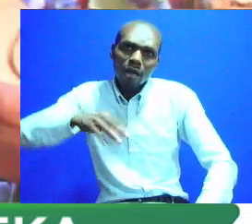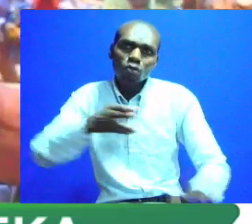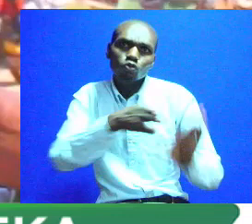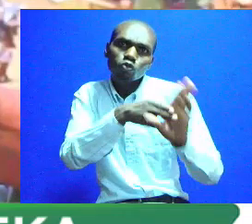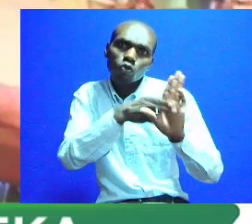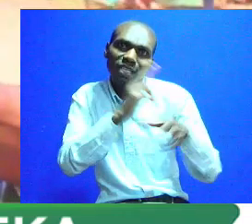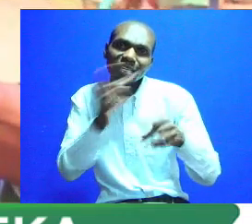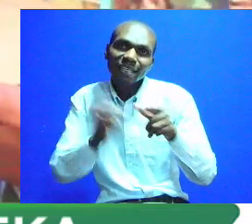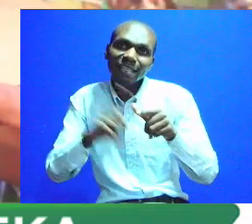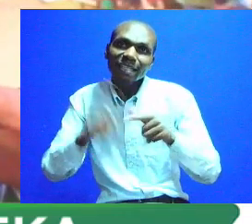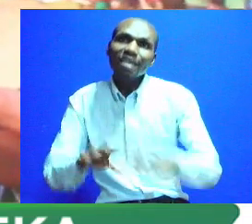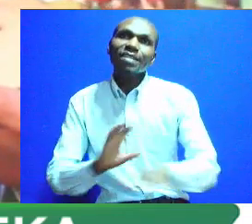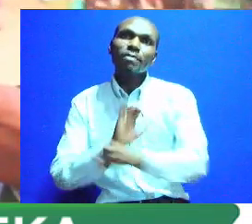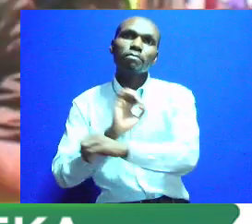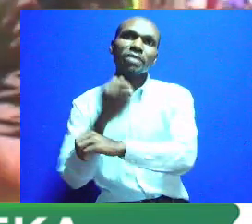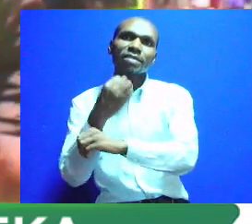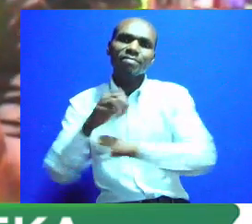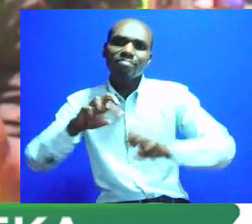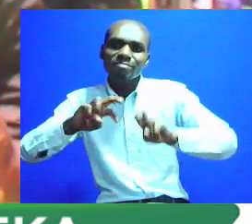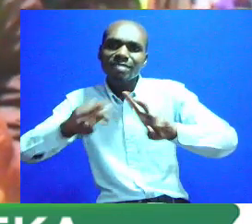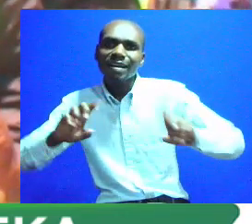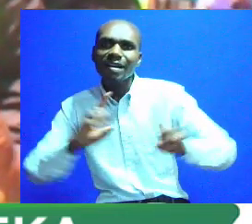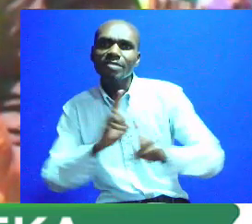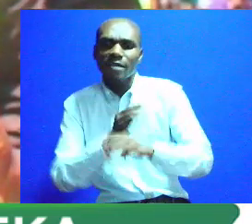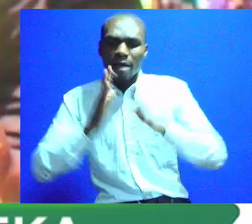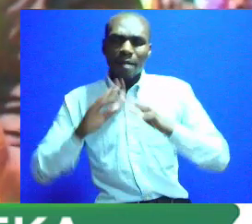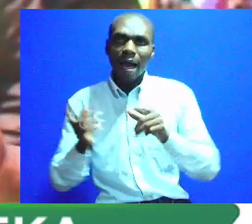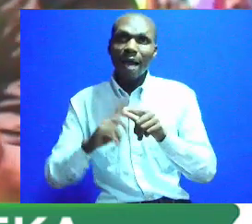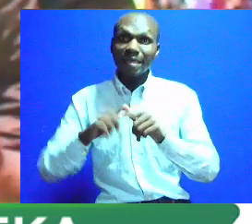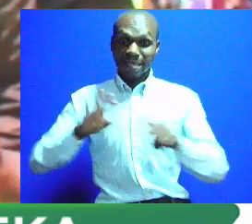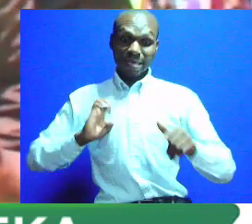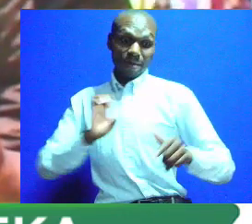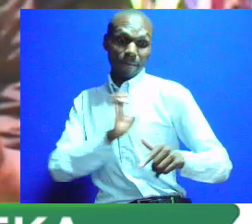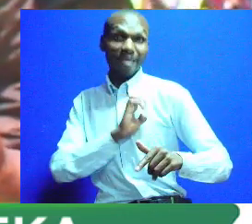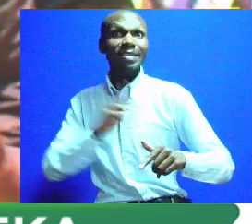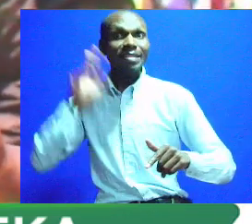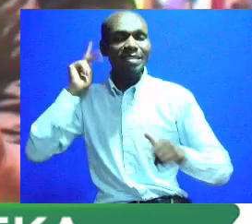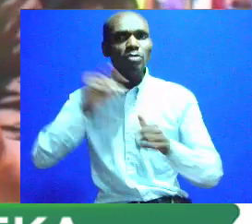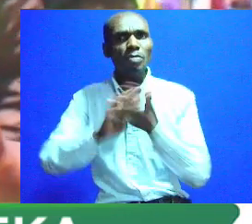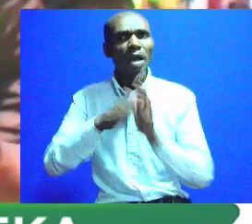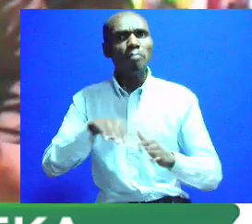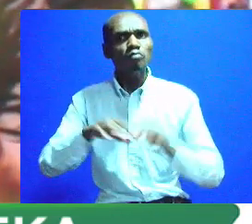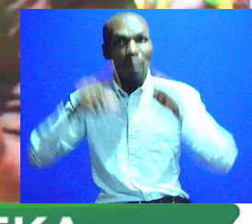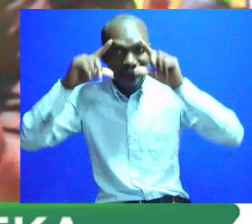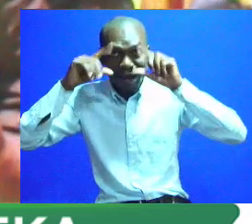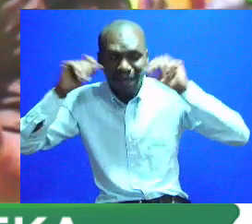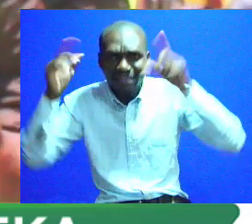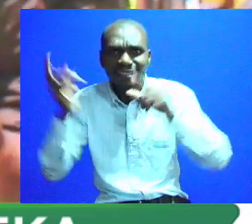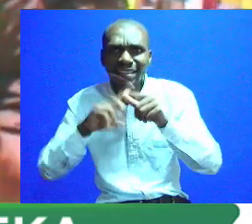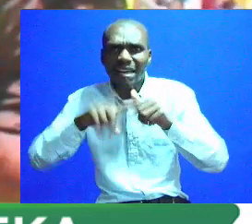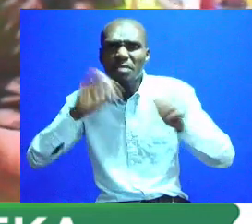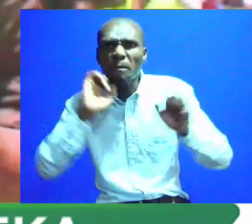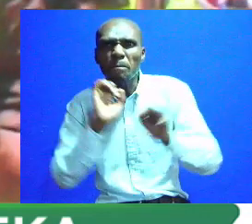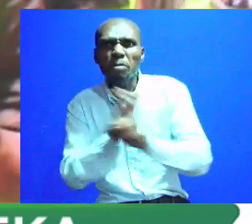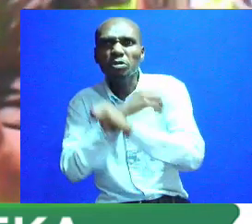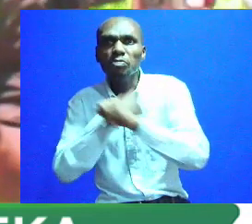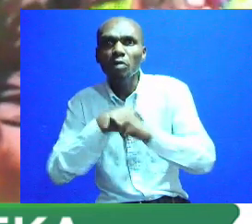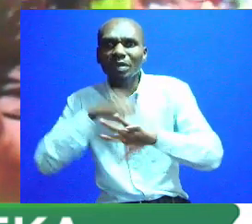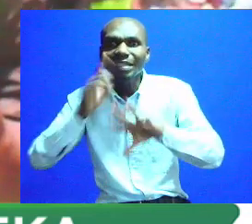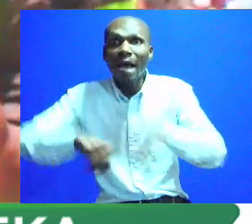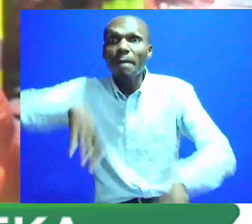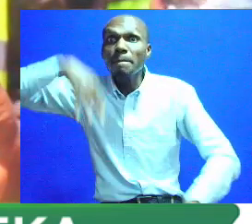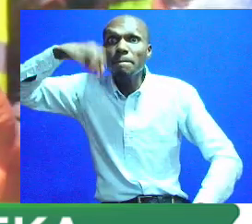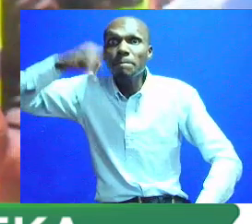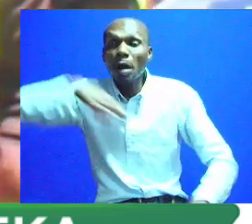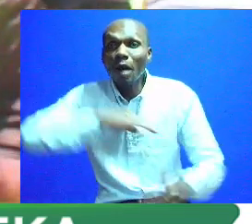si president ye choro munto ndo monga emergency response ya Kisii ko iketa bubuke nto ko nyara ko bestima ya agenda ya ko